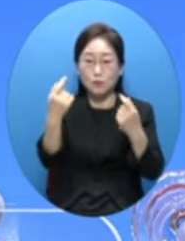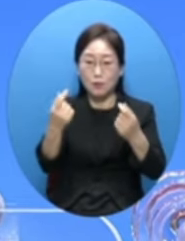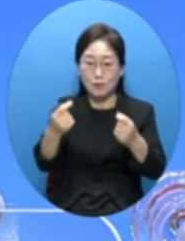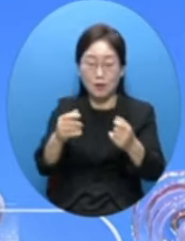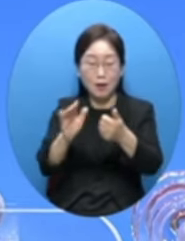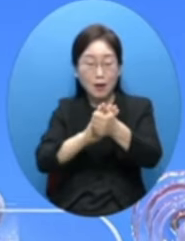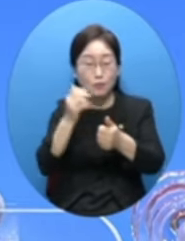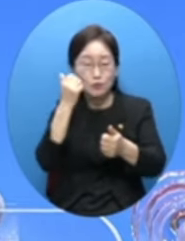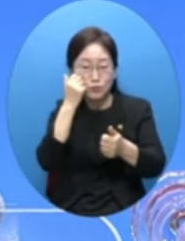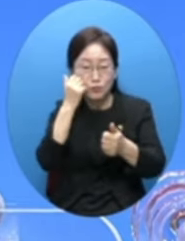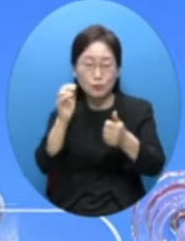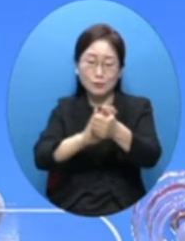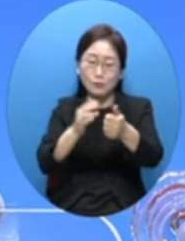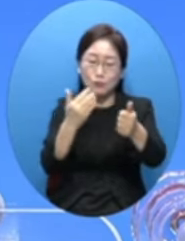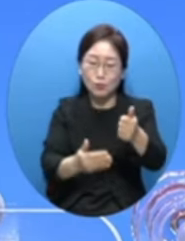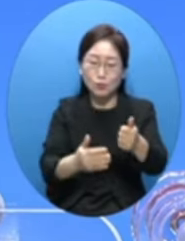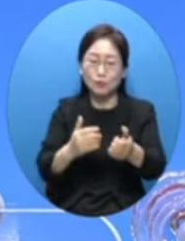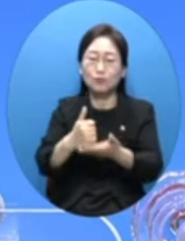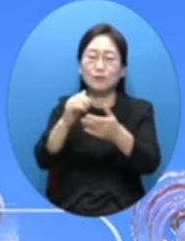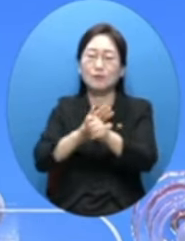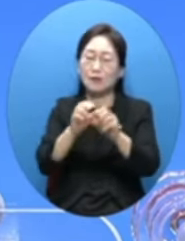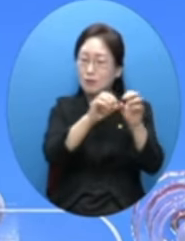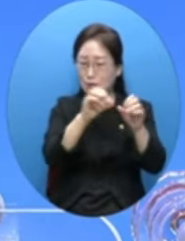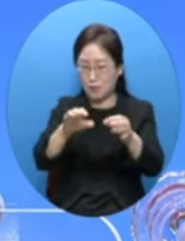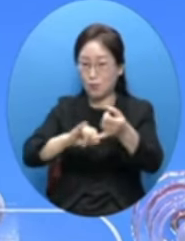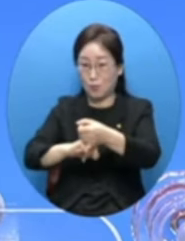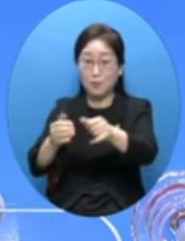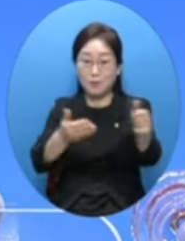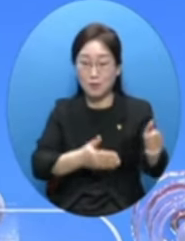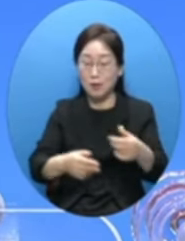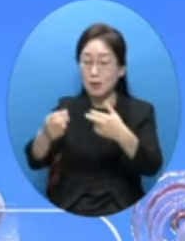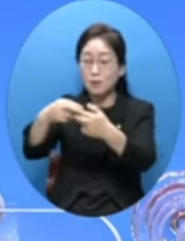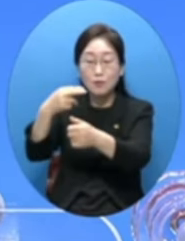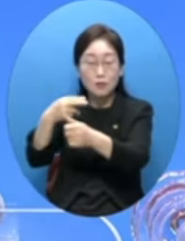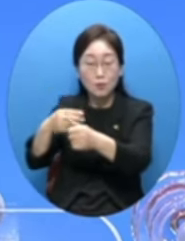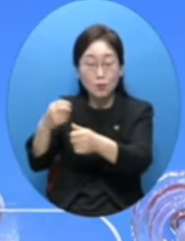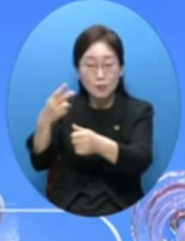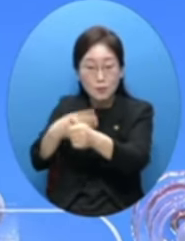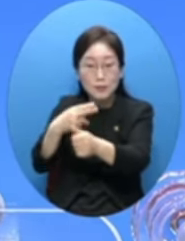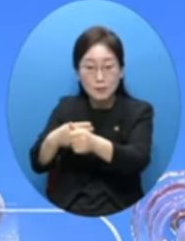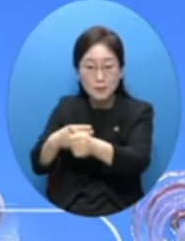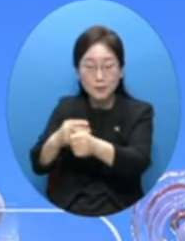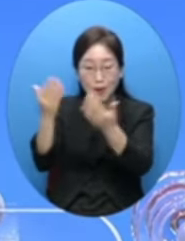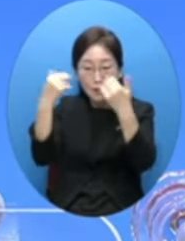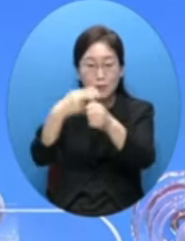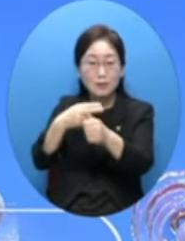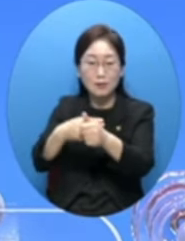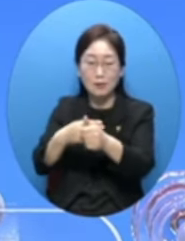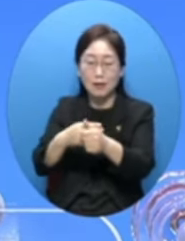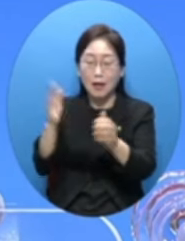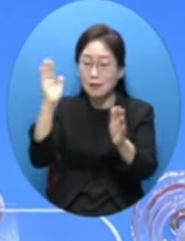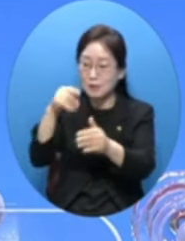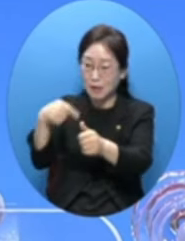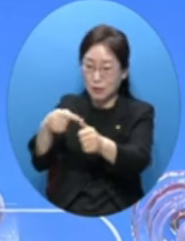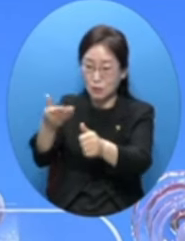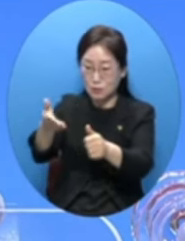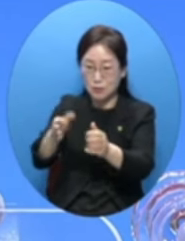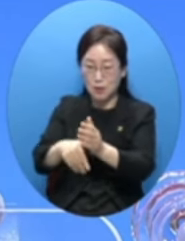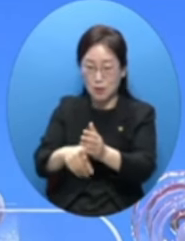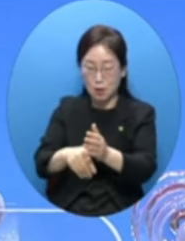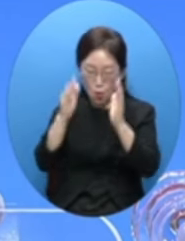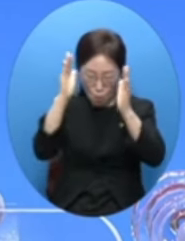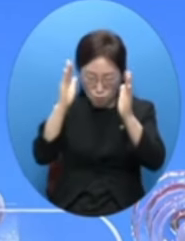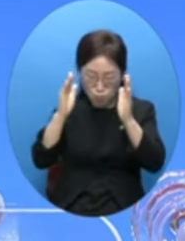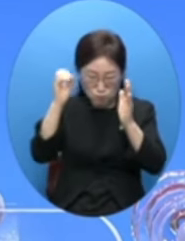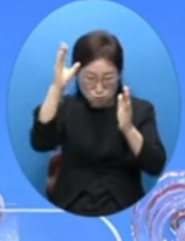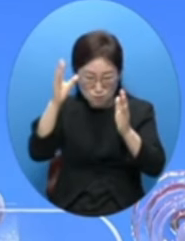돌보면서 주님의 사랑을 전해야 됩니다. 교사 선생님은 학생들에게 가르칠 때 세상의 진리만 가릴 것이 아니라